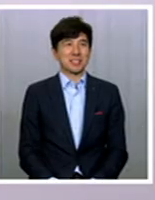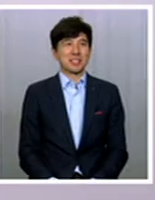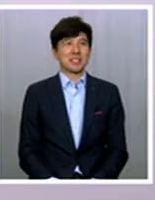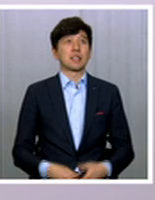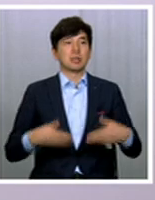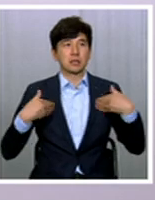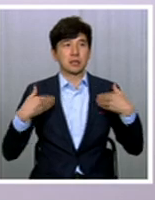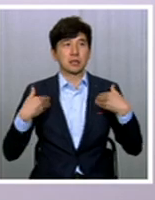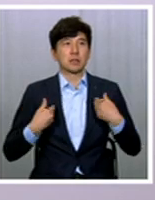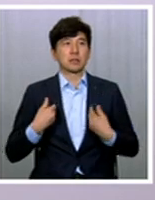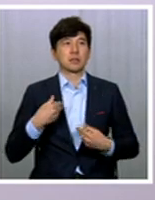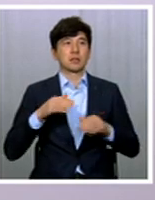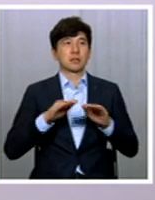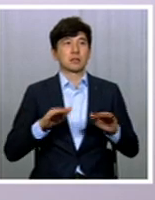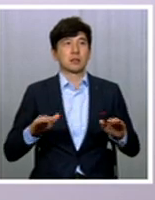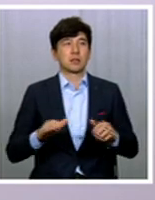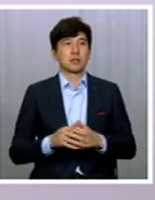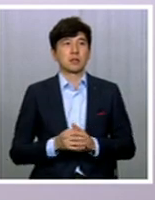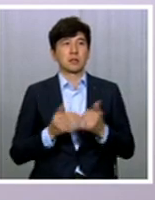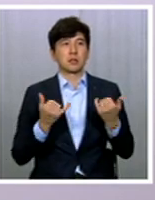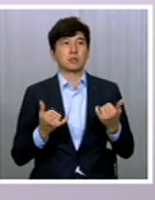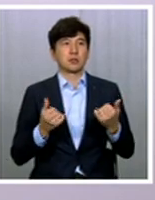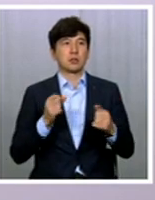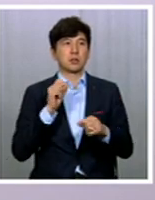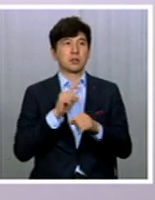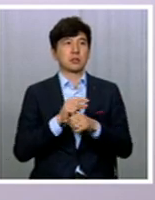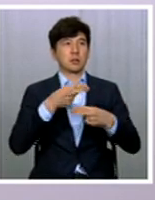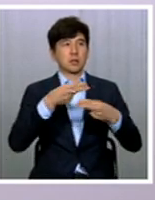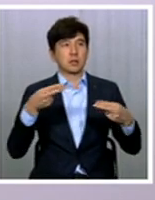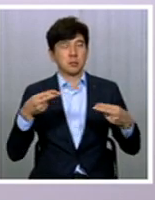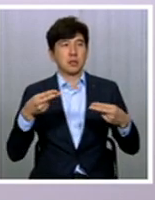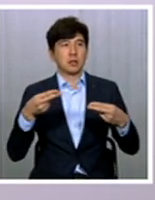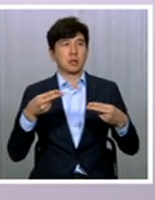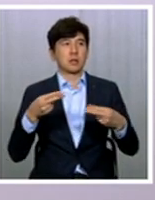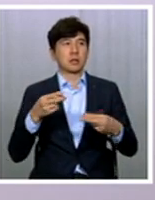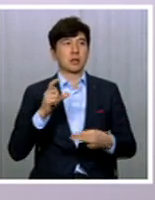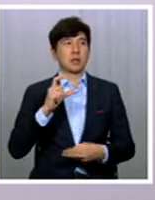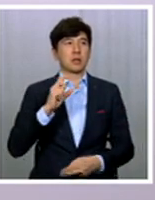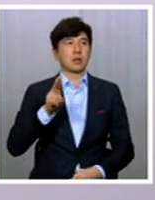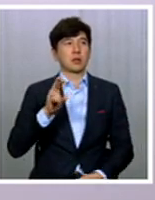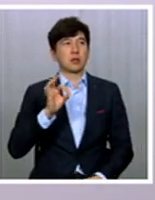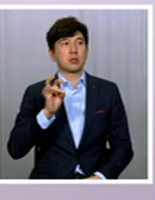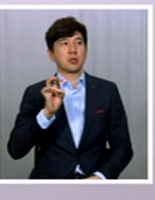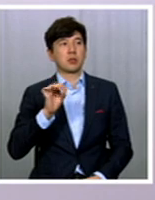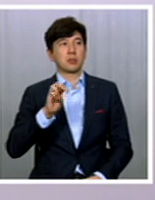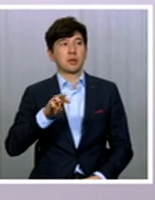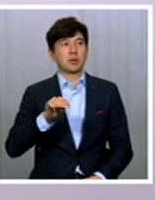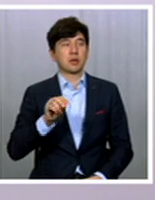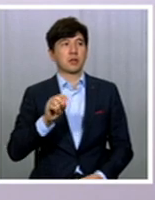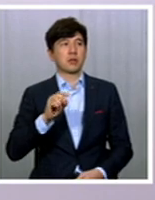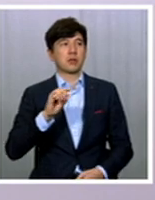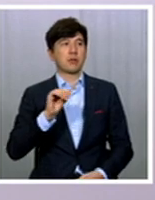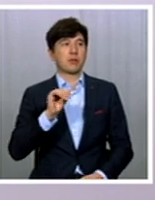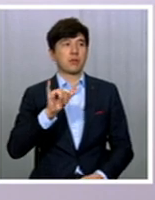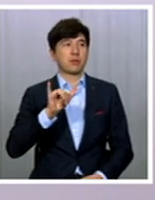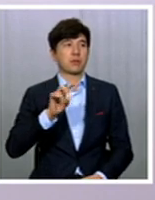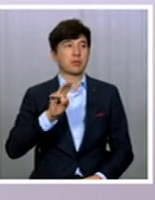Сәлеметсіздер мен оқушылар, бүгінгі сабағымыздың тақырыбы экономикалық инфрақұрылым элементтері мен функциялары.